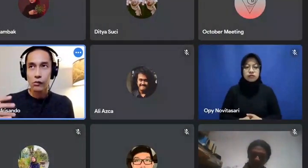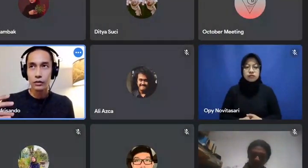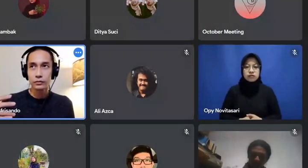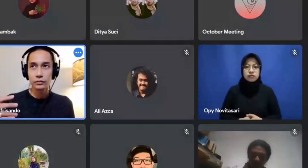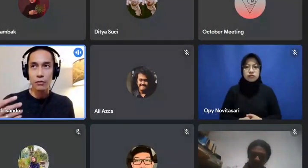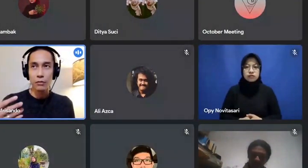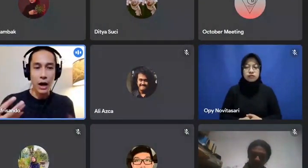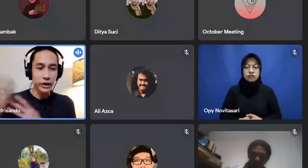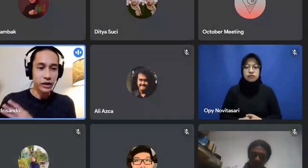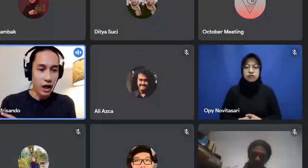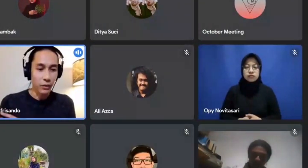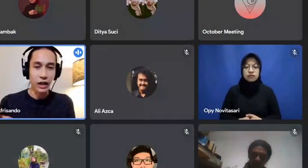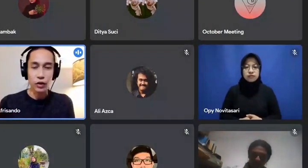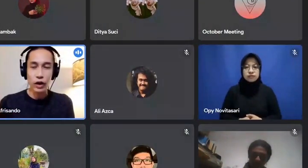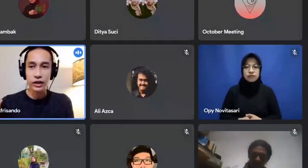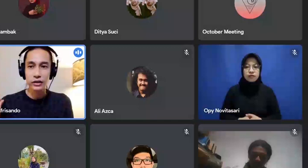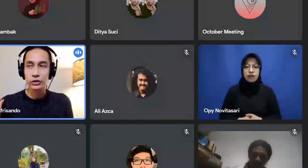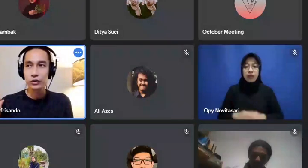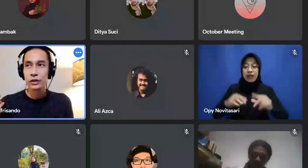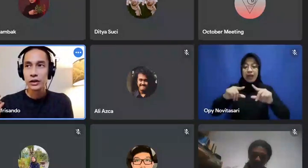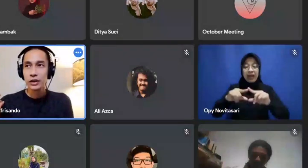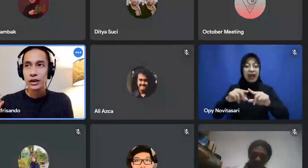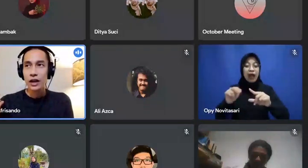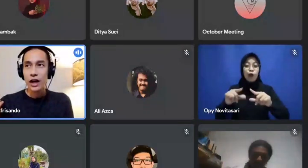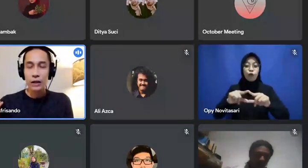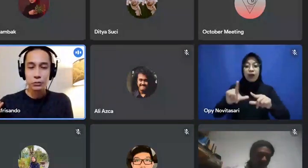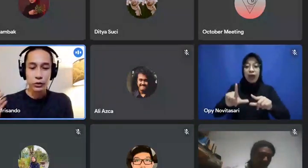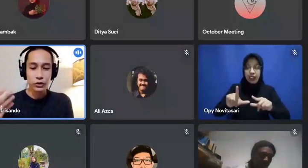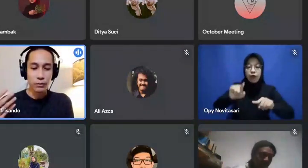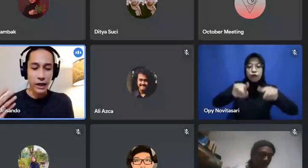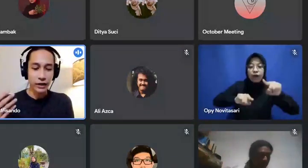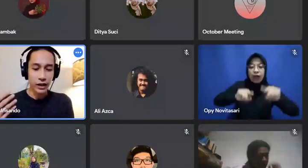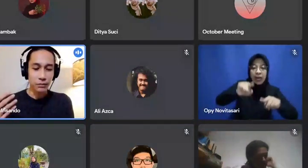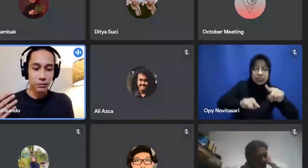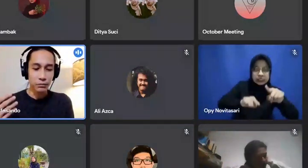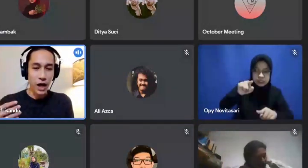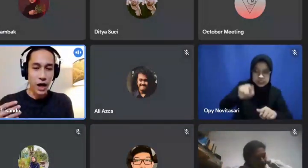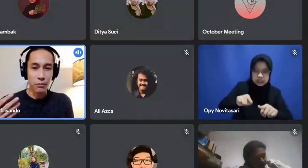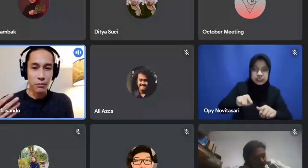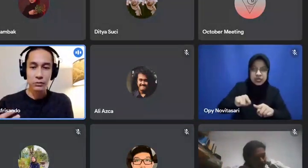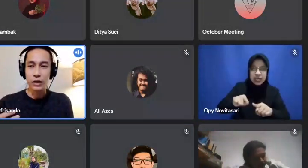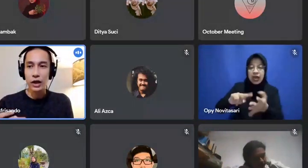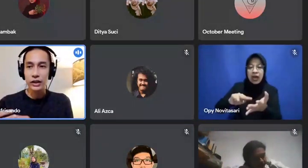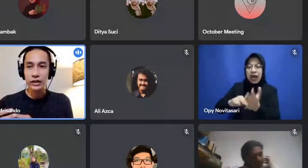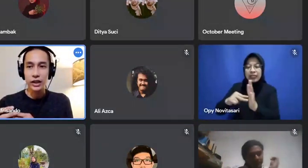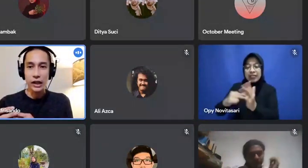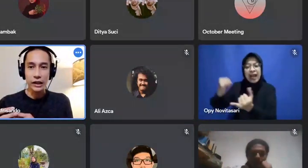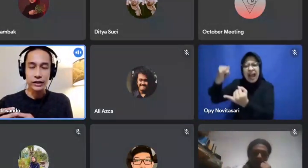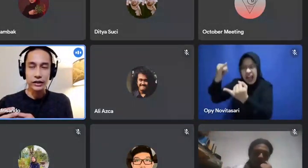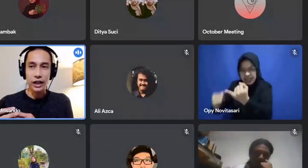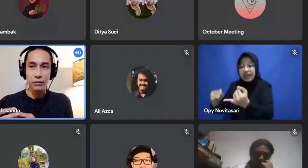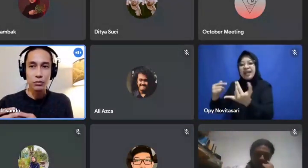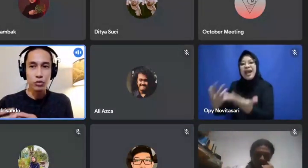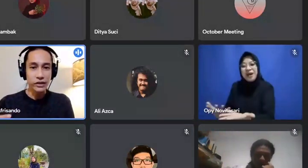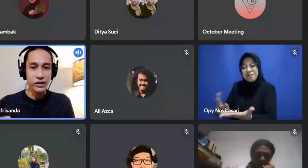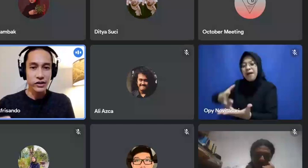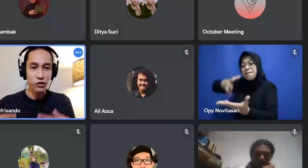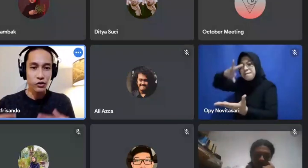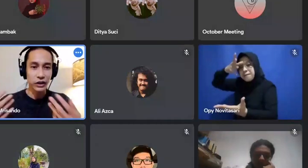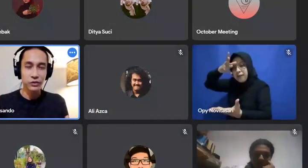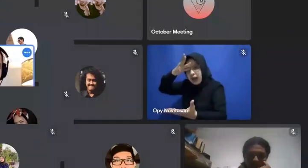ee memahami keragaman aural itu akan berujung pada pemahaman bahwa ketika kita